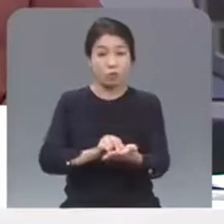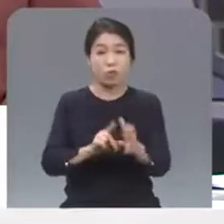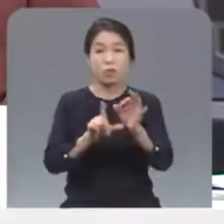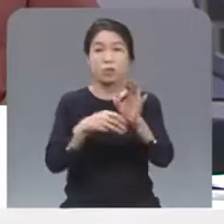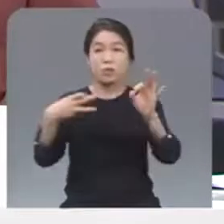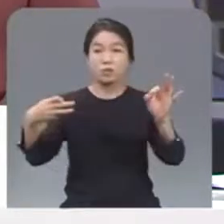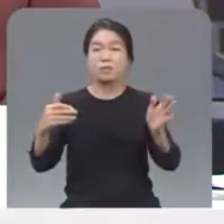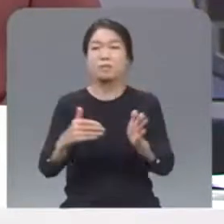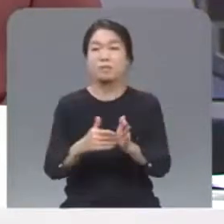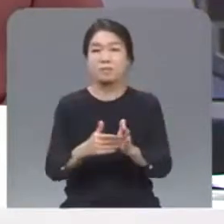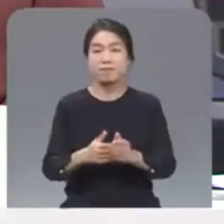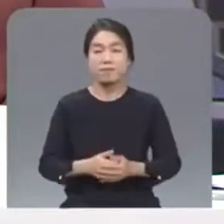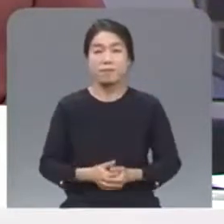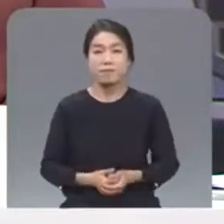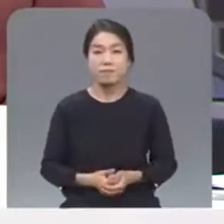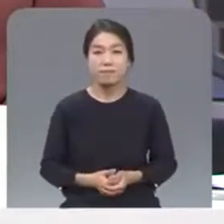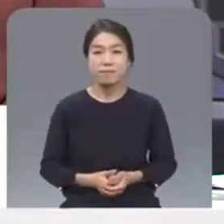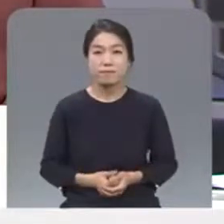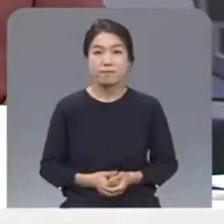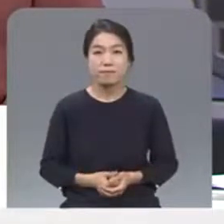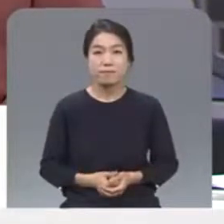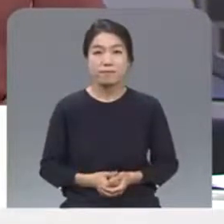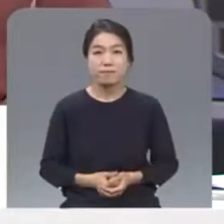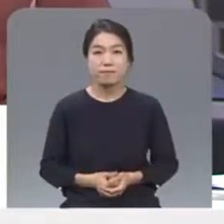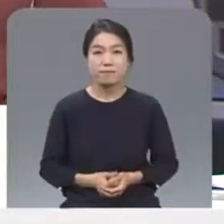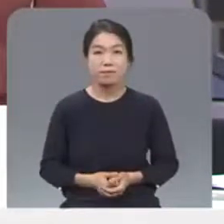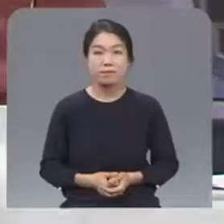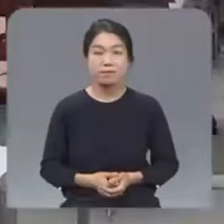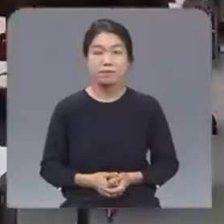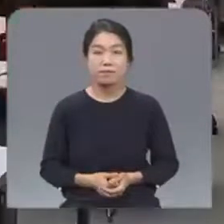이어집니다 보도에 손준수 기자입니다